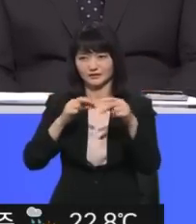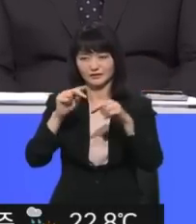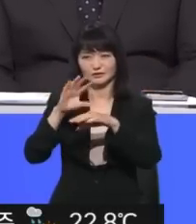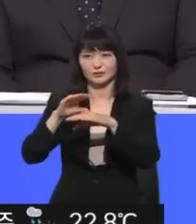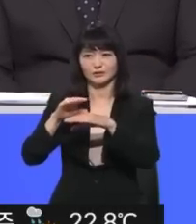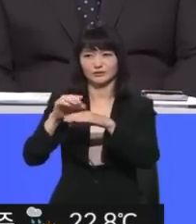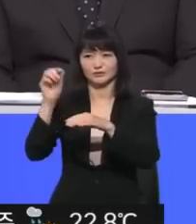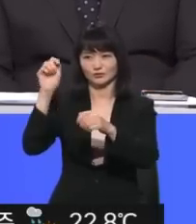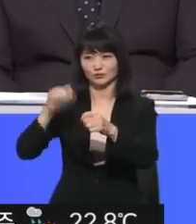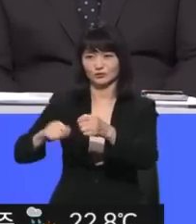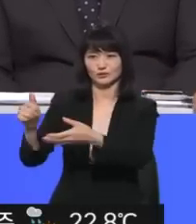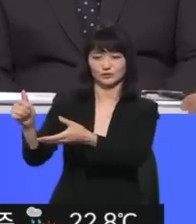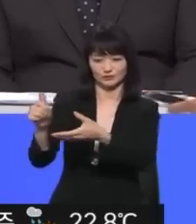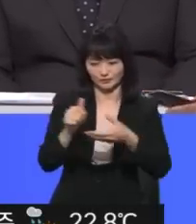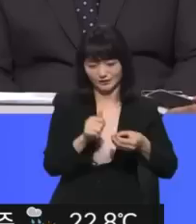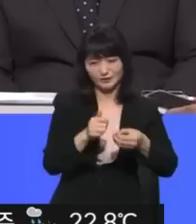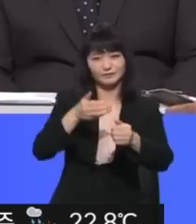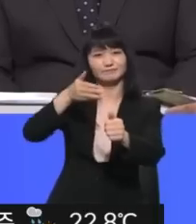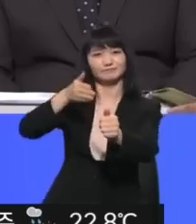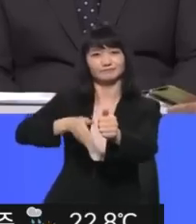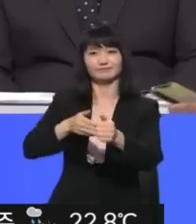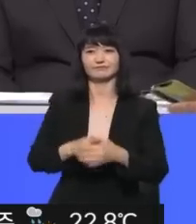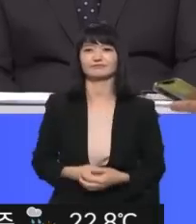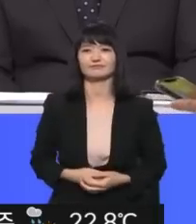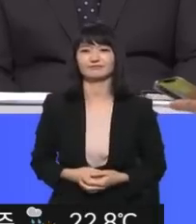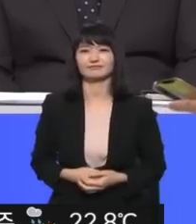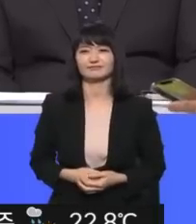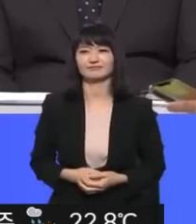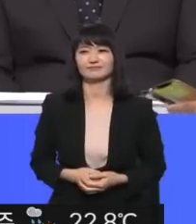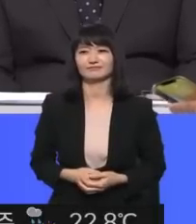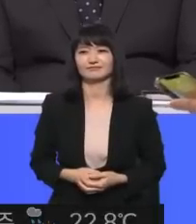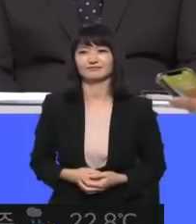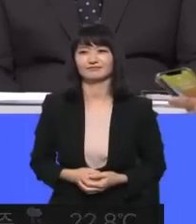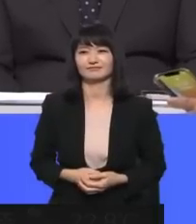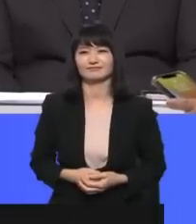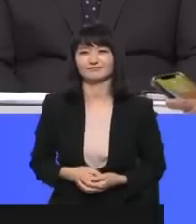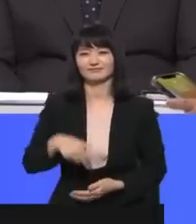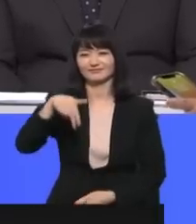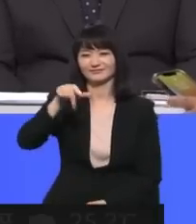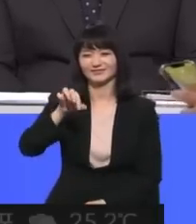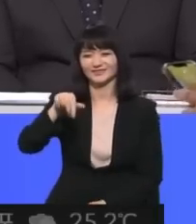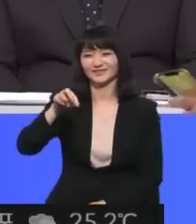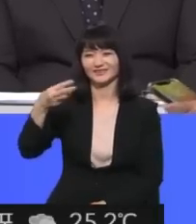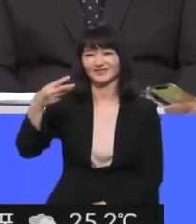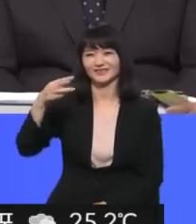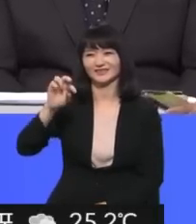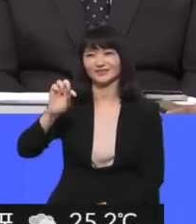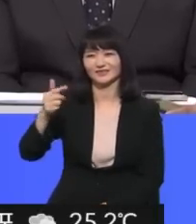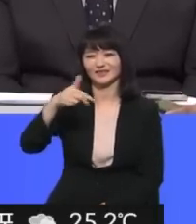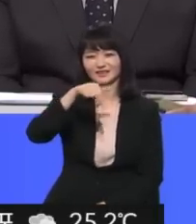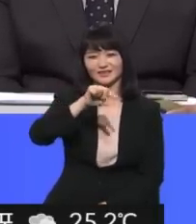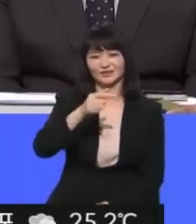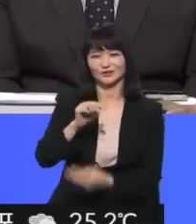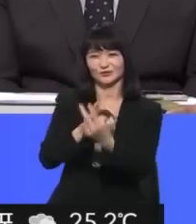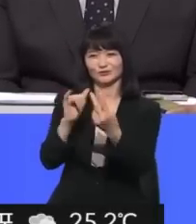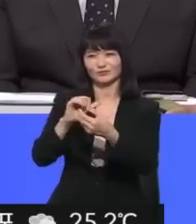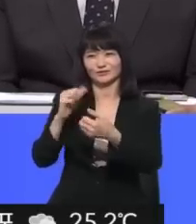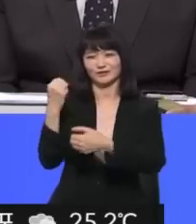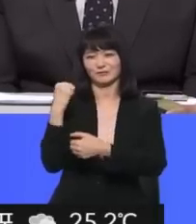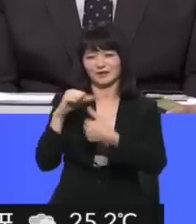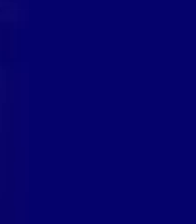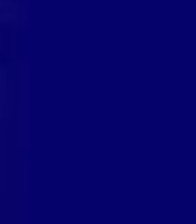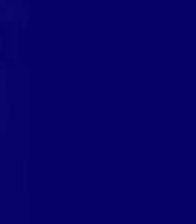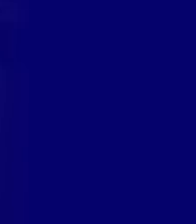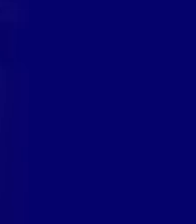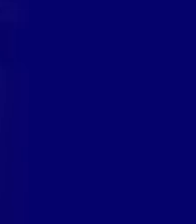주셨습니다 썰전 에서 불러 주시면 언제든지 준비하겠습니다 당첨인원 님과 2분이 팔씨름대회 4 같이 않다 4 사회자 * 참가자 까지 하죠